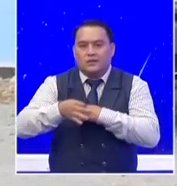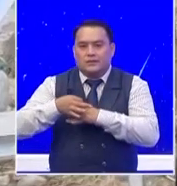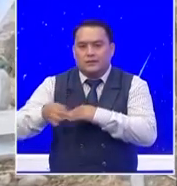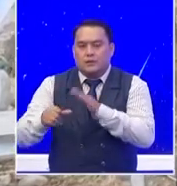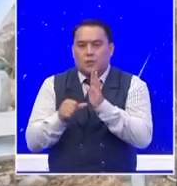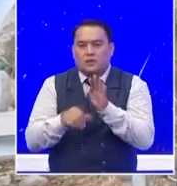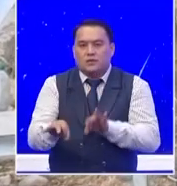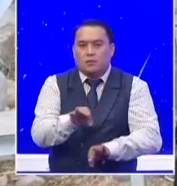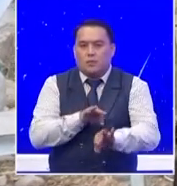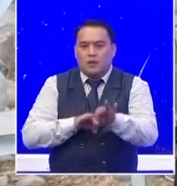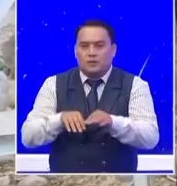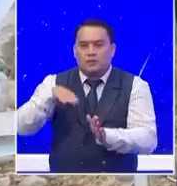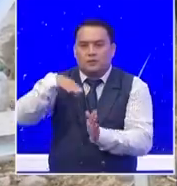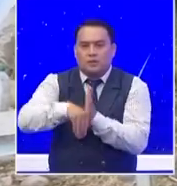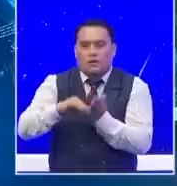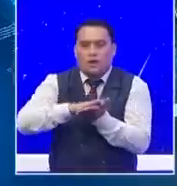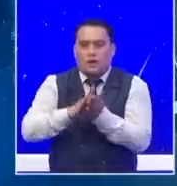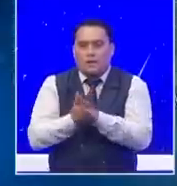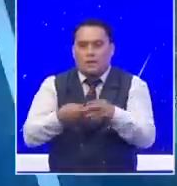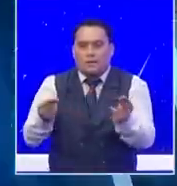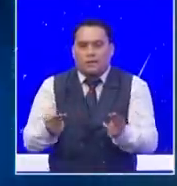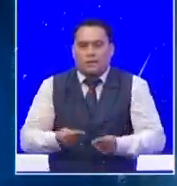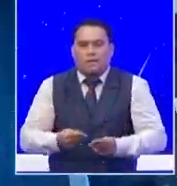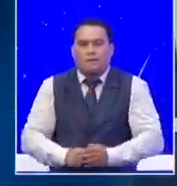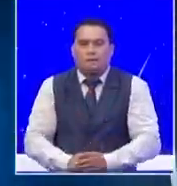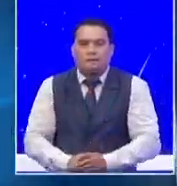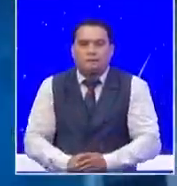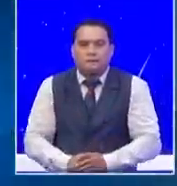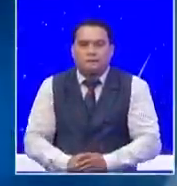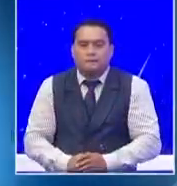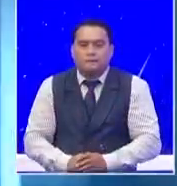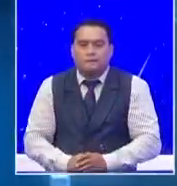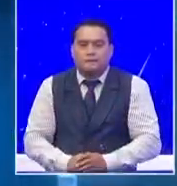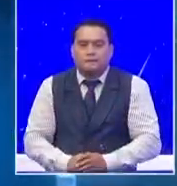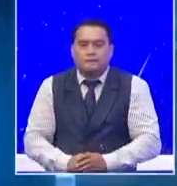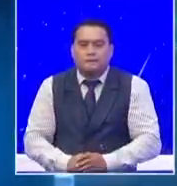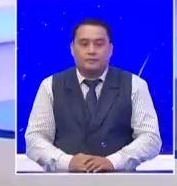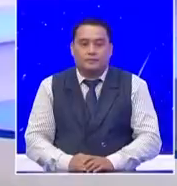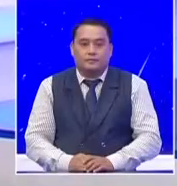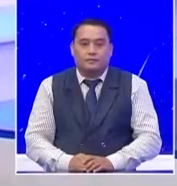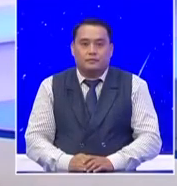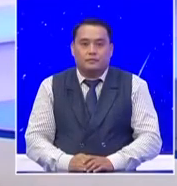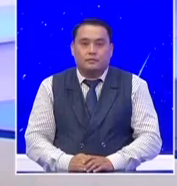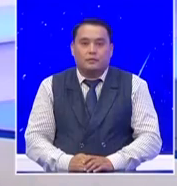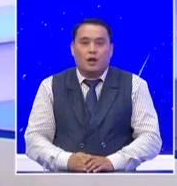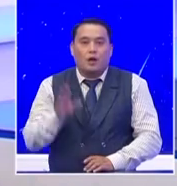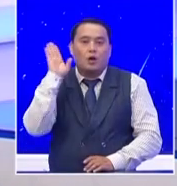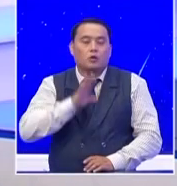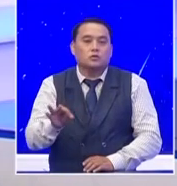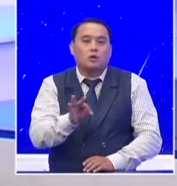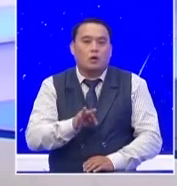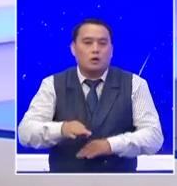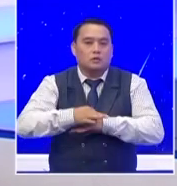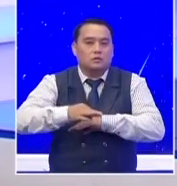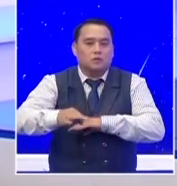6 проектам. Составляются соглашения. Дамир Анитов, Айдос Калиев, телеканал ЖТСУ. На озере Алаколь, близ